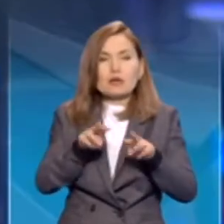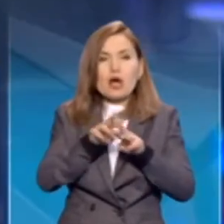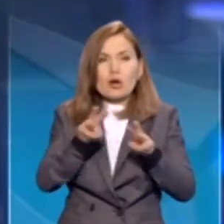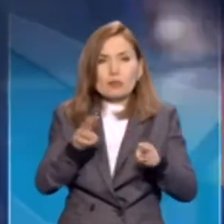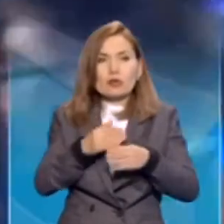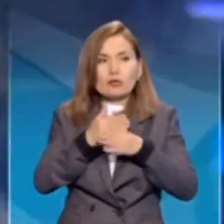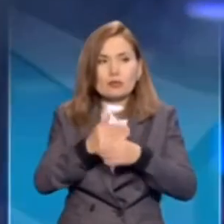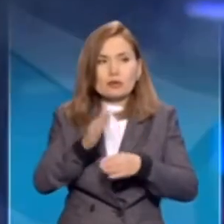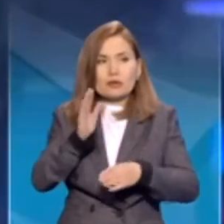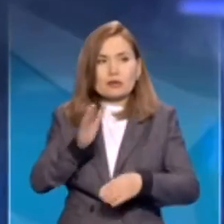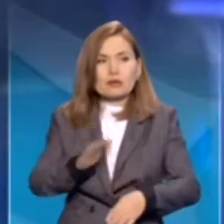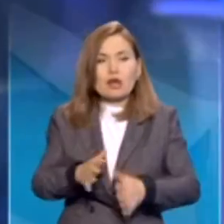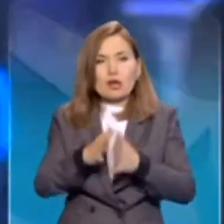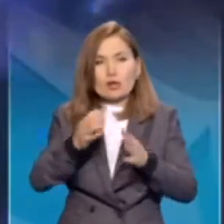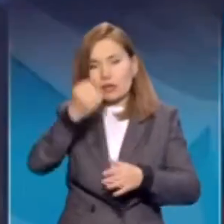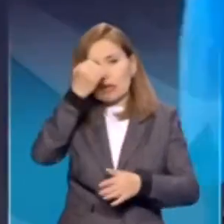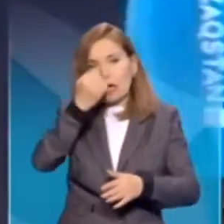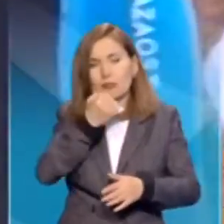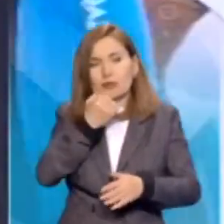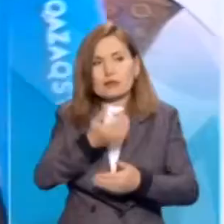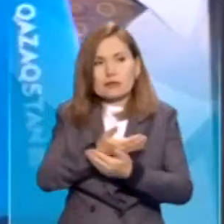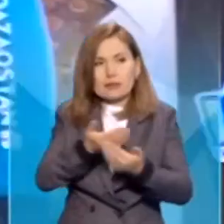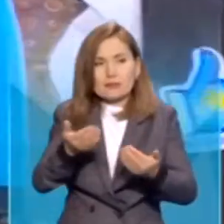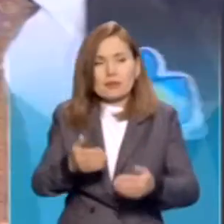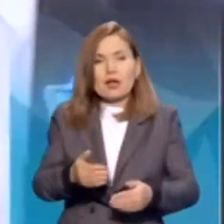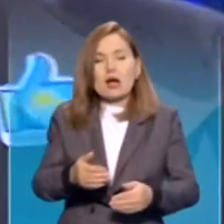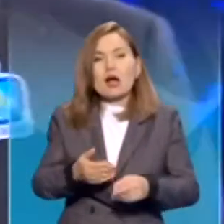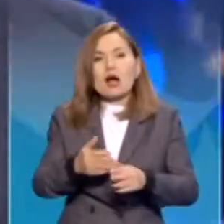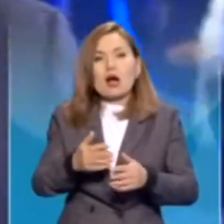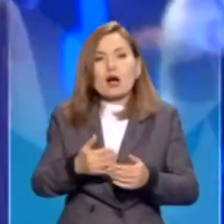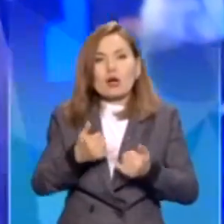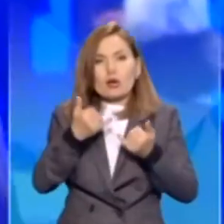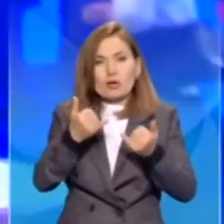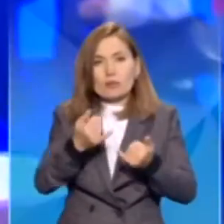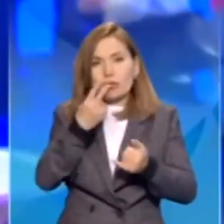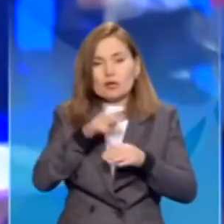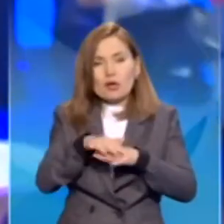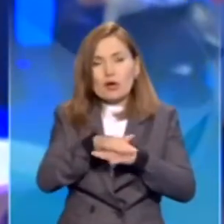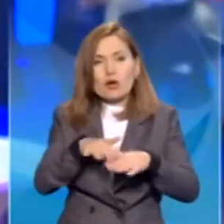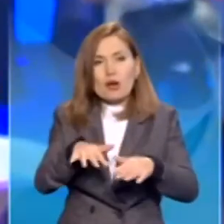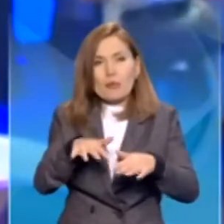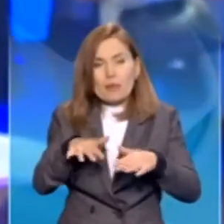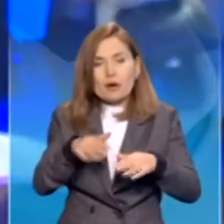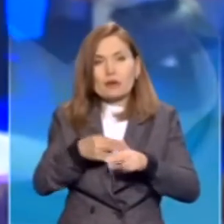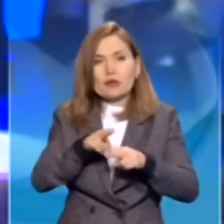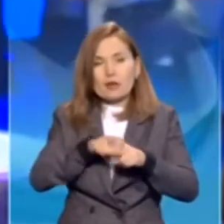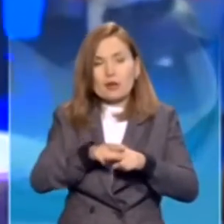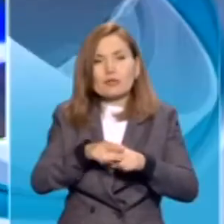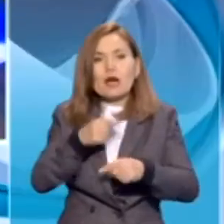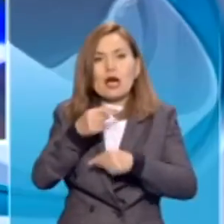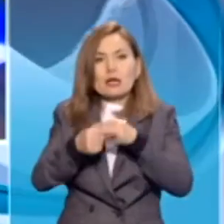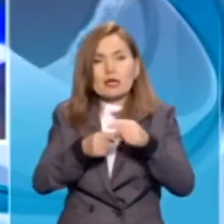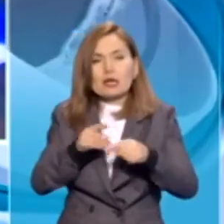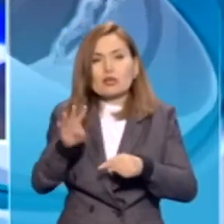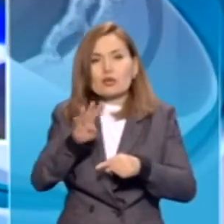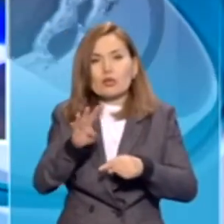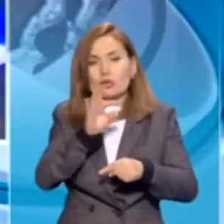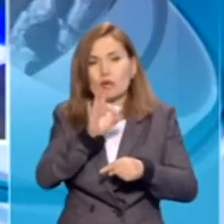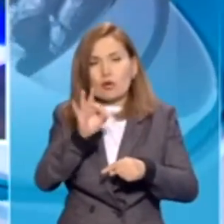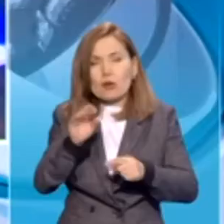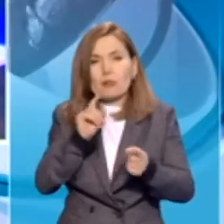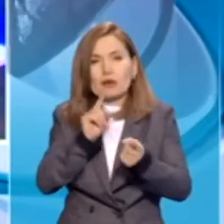деп. Түсінікті, рахмет. Пікіріңізге рахмет. Құрметті көрермен, тікелей қосылым келесі сағат 4-те болады. Ал сағат